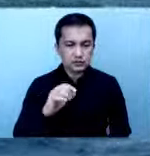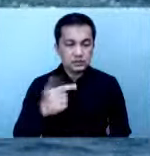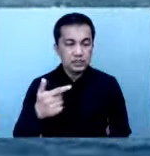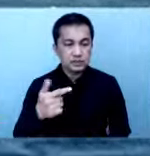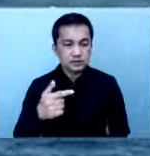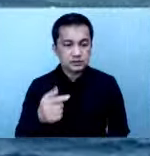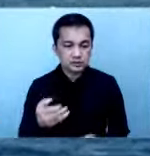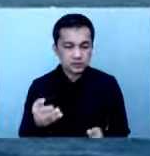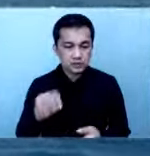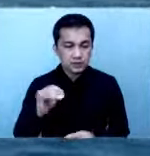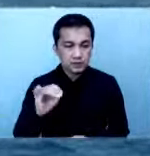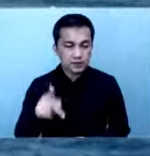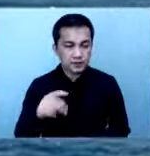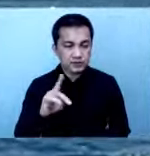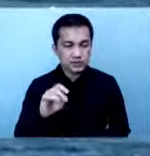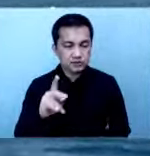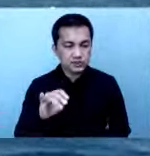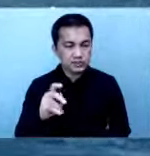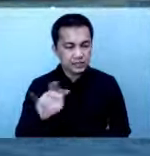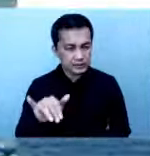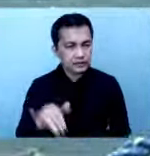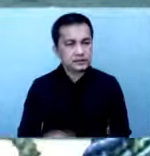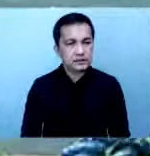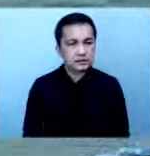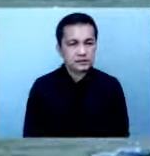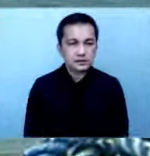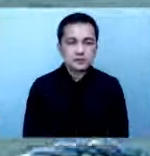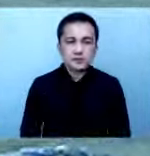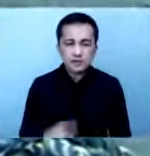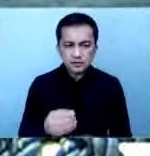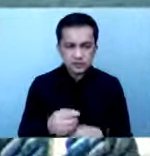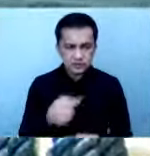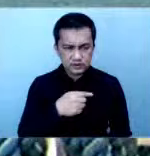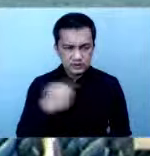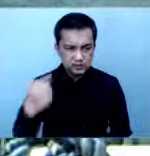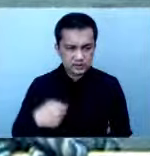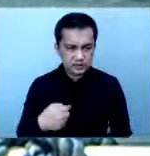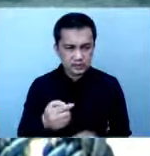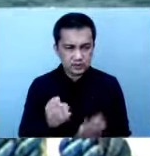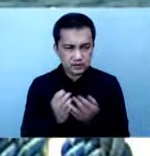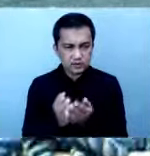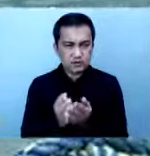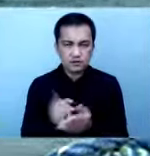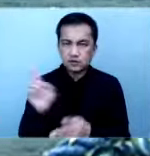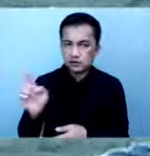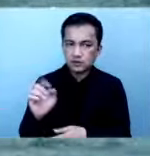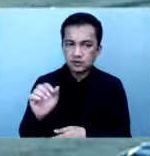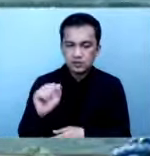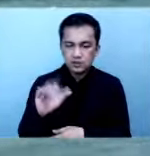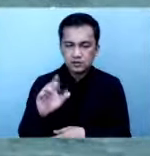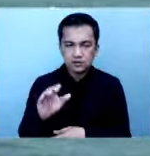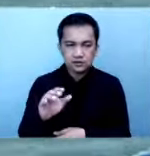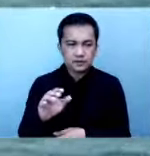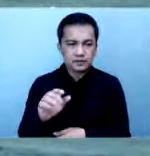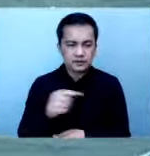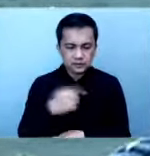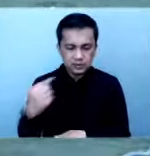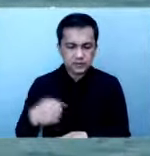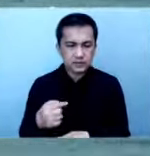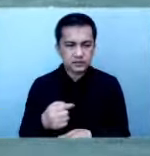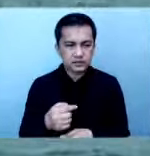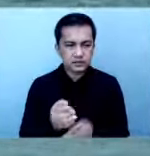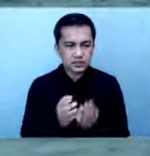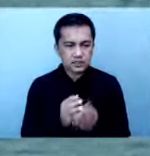naming BRP Dato Sanday. Bukod sa China Coast Guard, hindi bababa sa 15 Chinese maritime militia